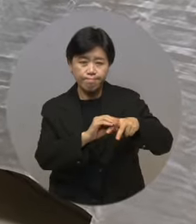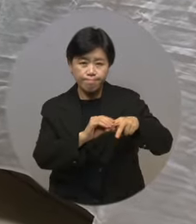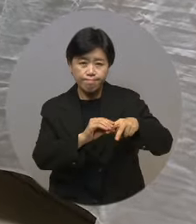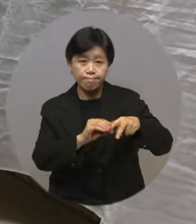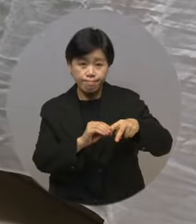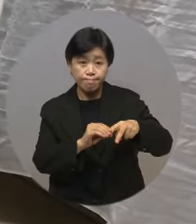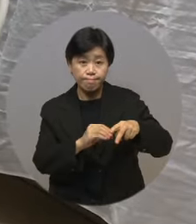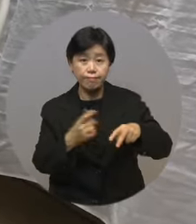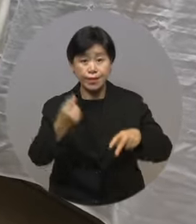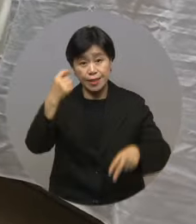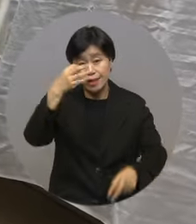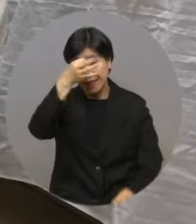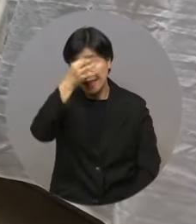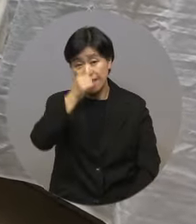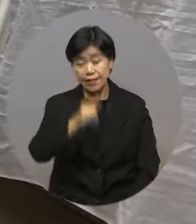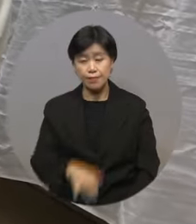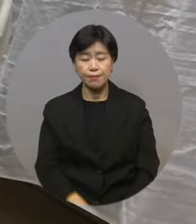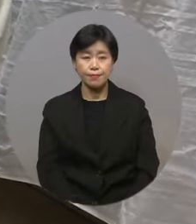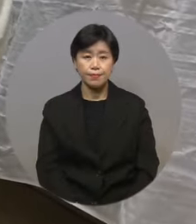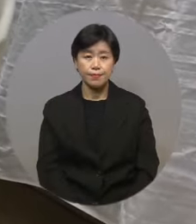롤러예요.